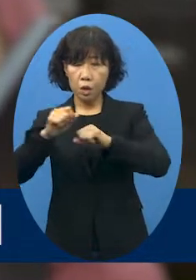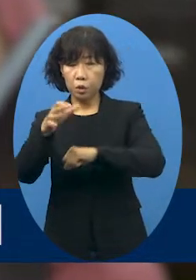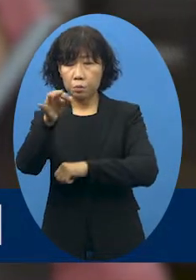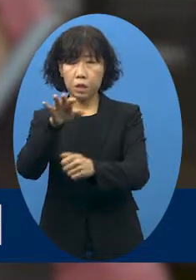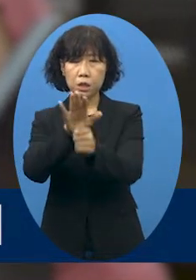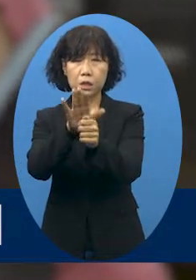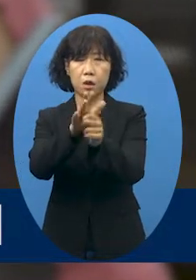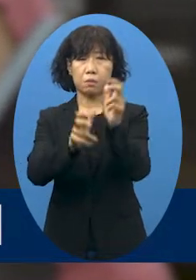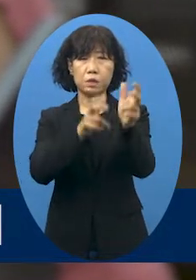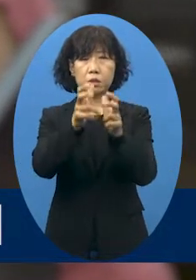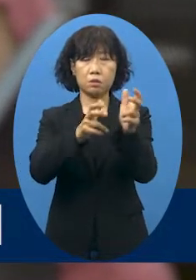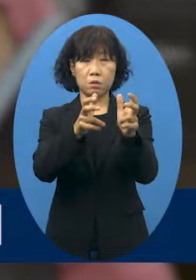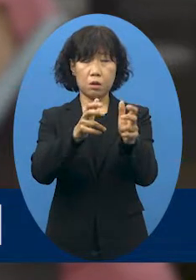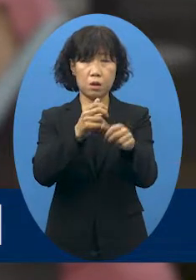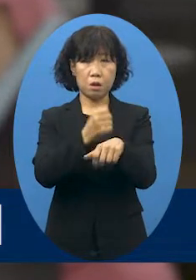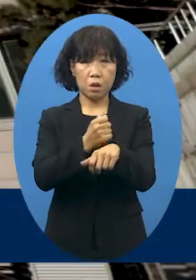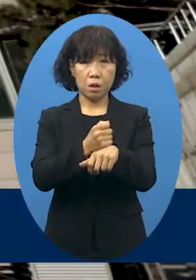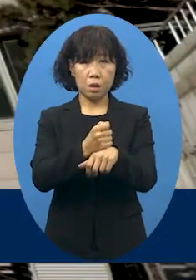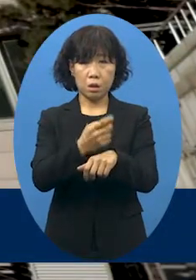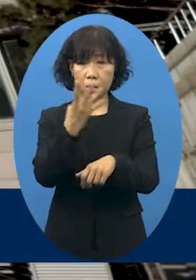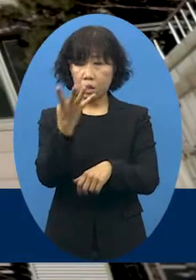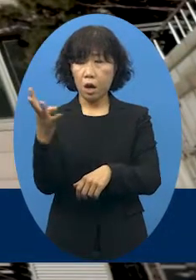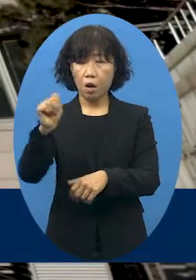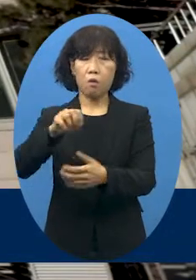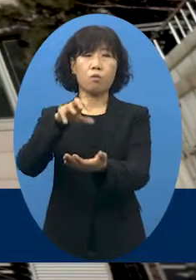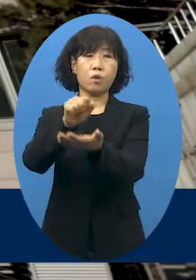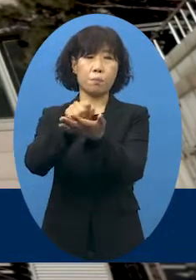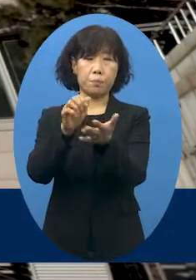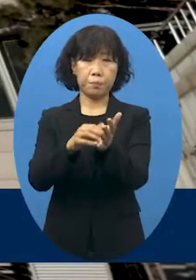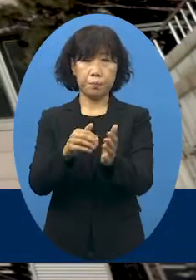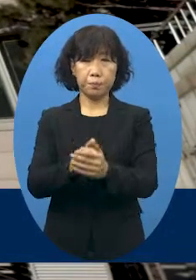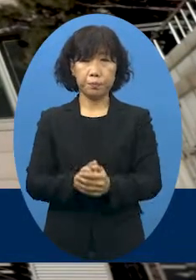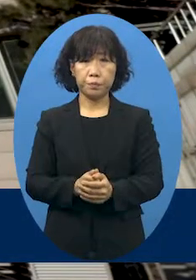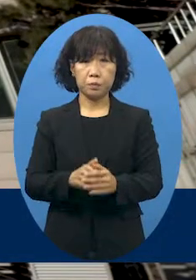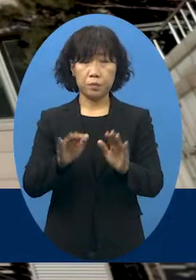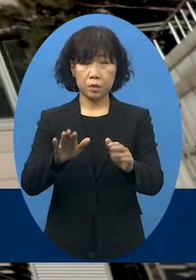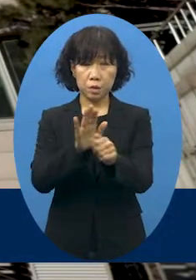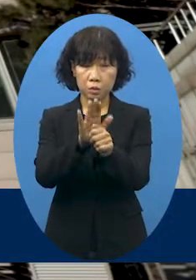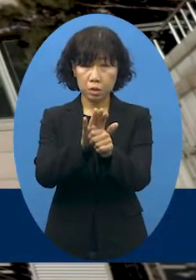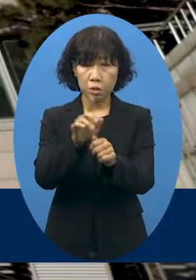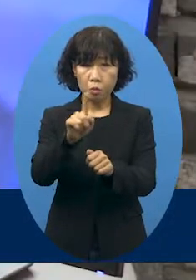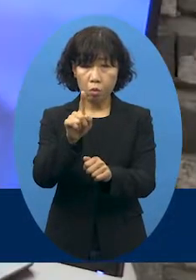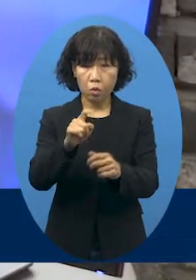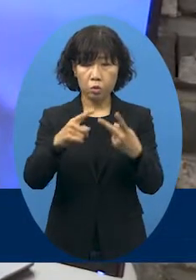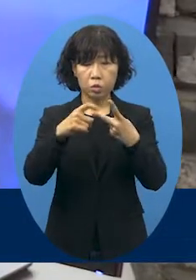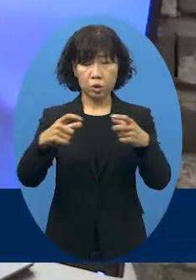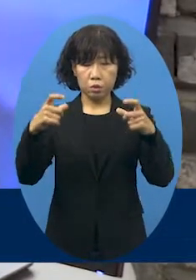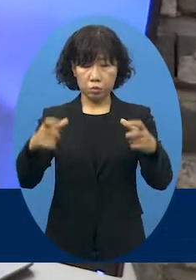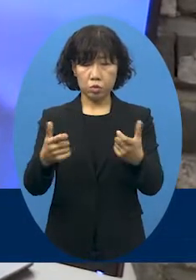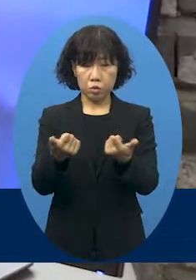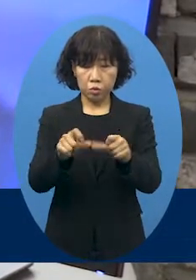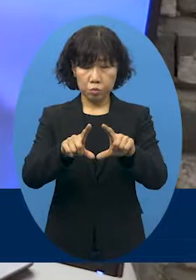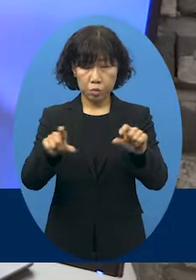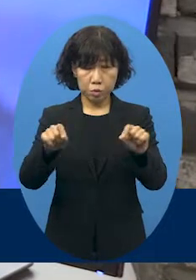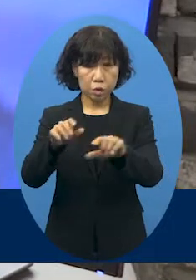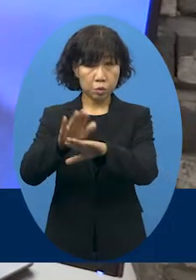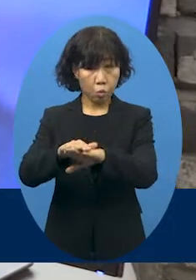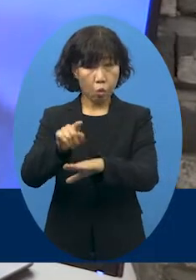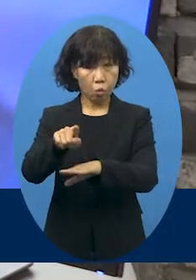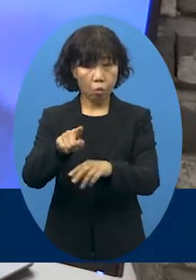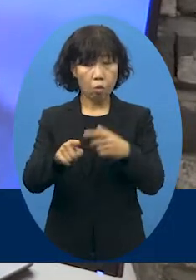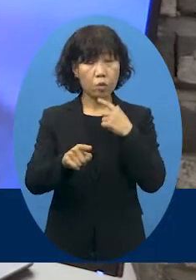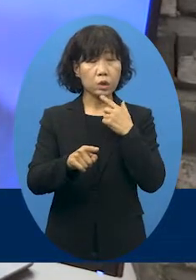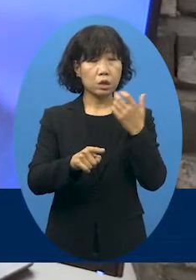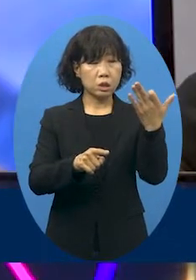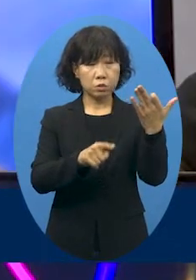자격 취득 활동비 지원 사업 추진을 위해 그는 4억원에 예산을 확보했습니다 지원대상은 동대문구에